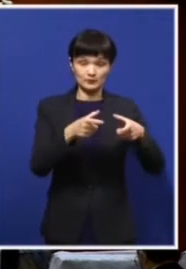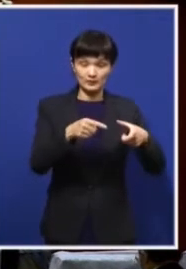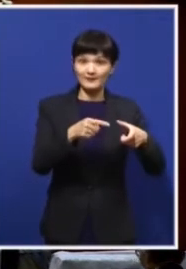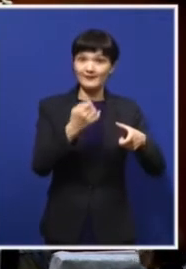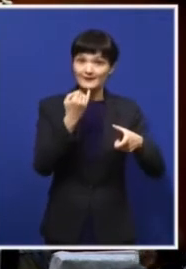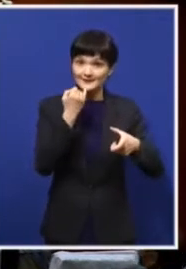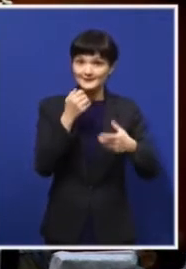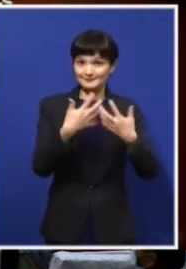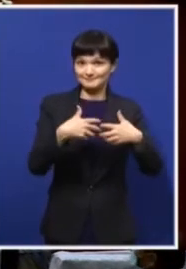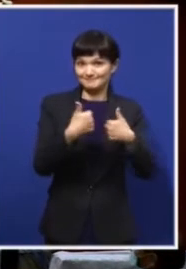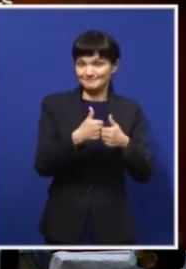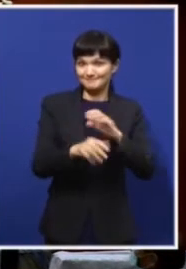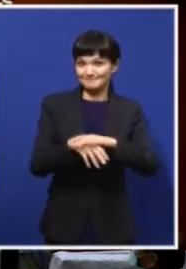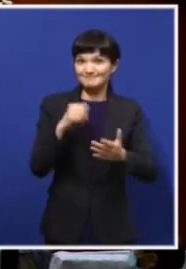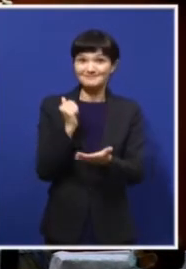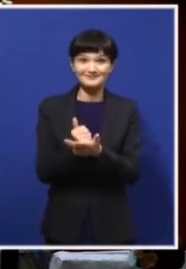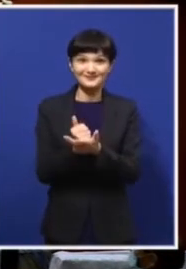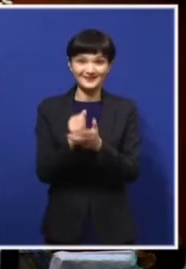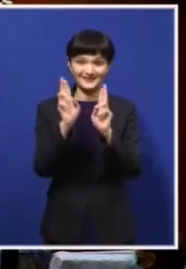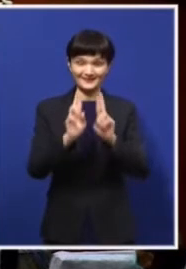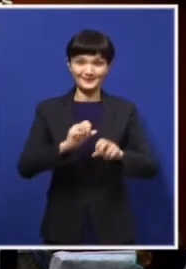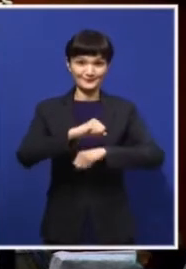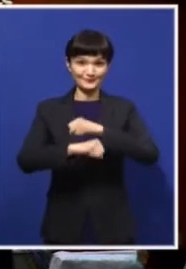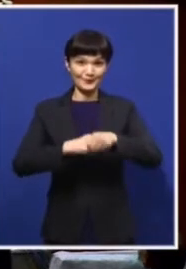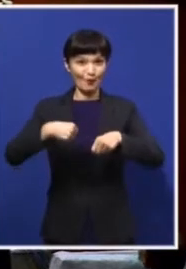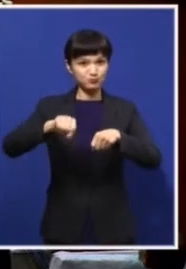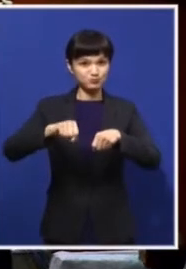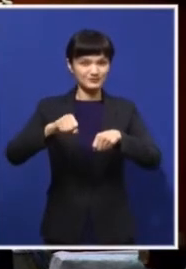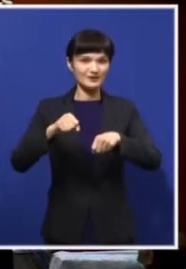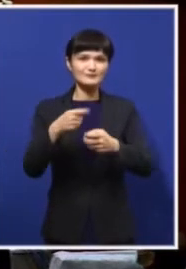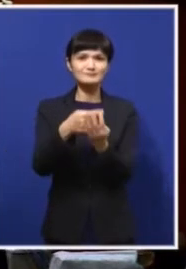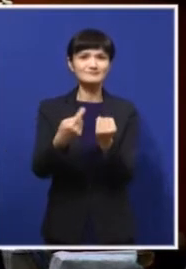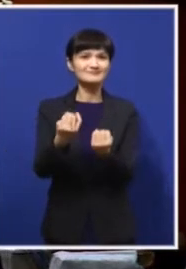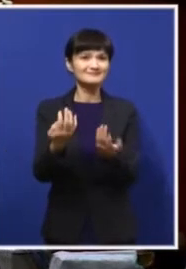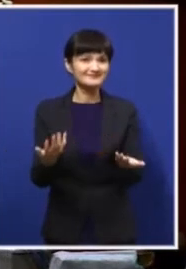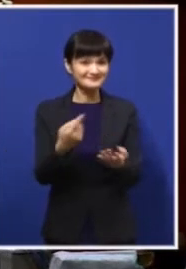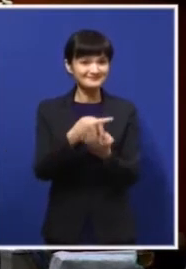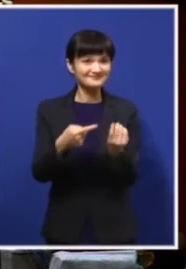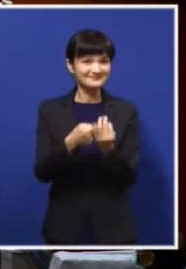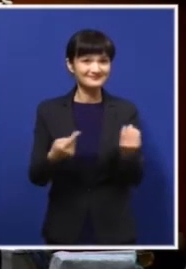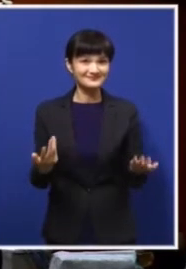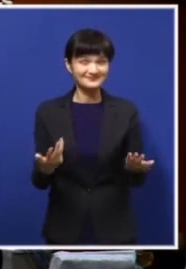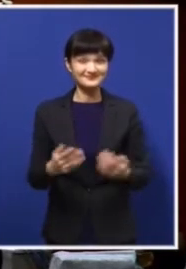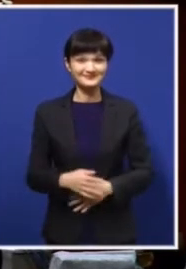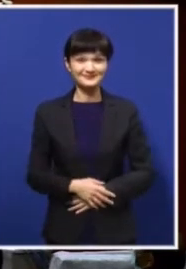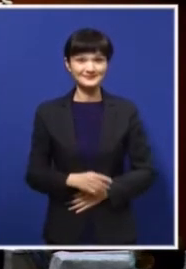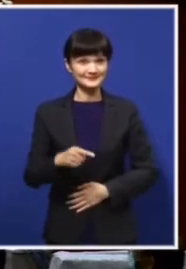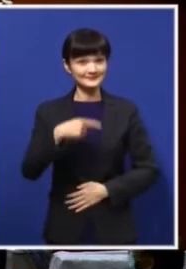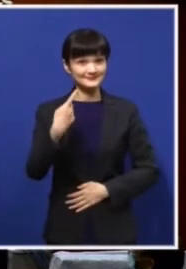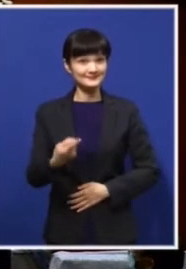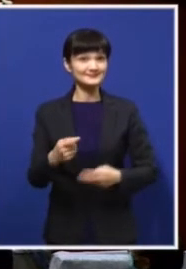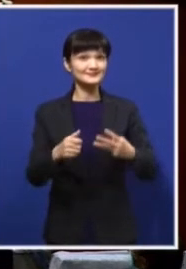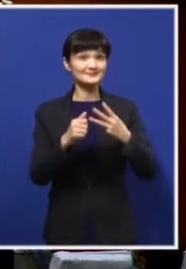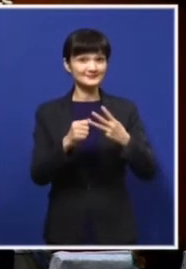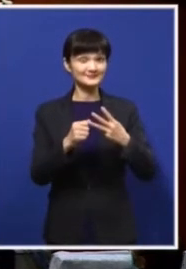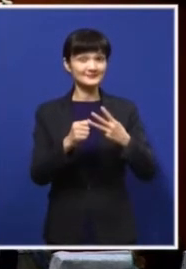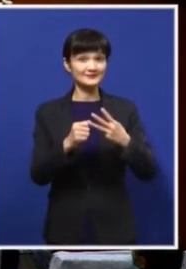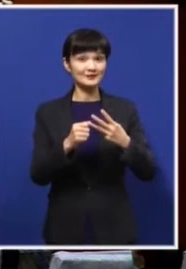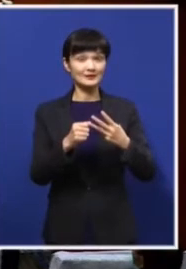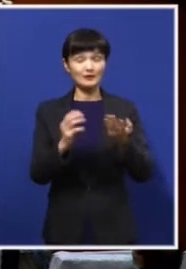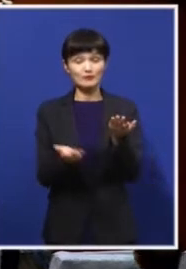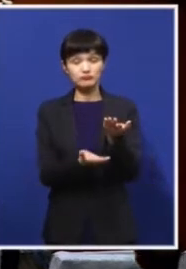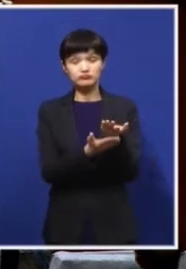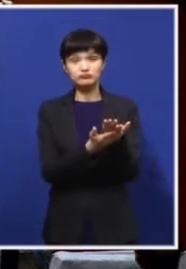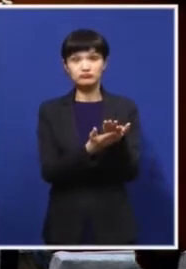GoGoRo， 那我想请问一下有几台可以抽？第三个问题是那个后面有这个附件哦，就